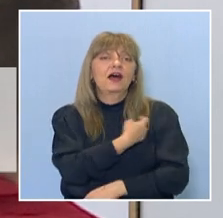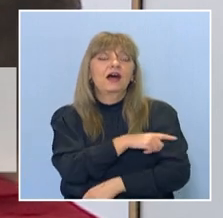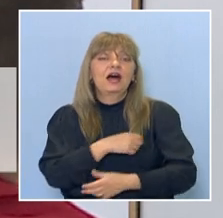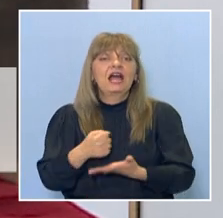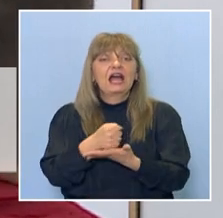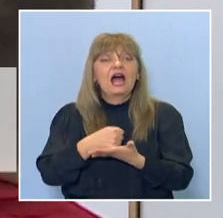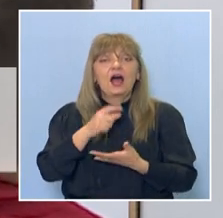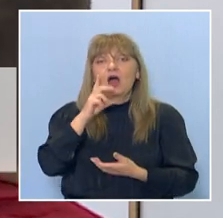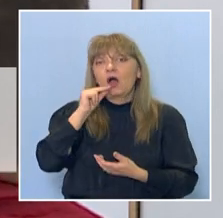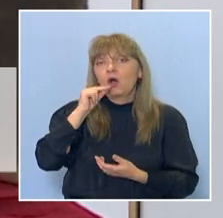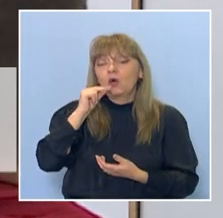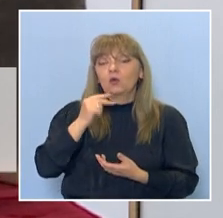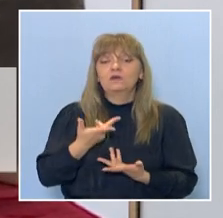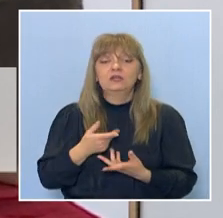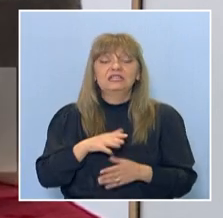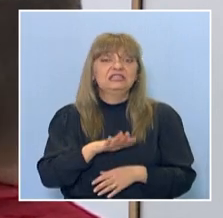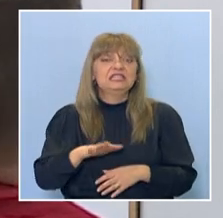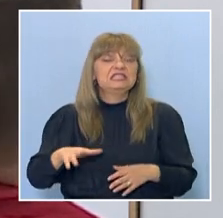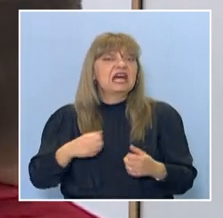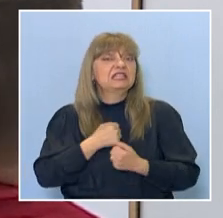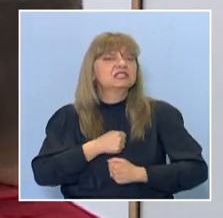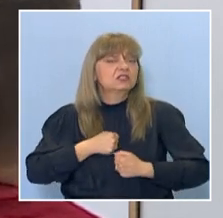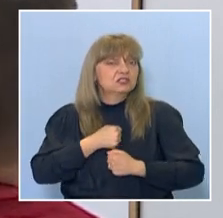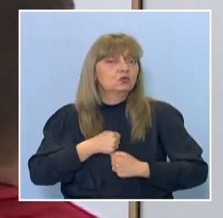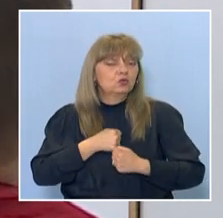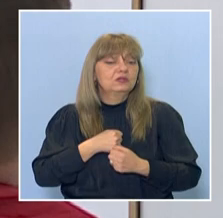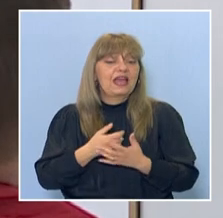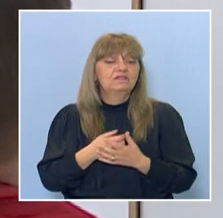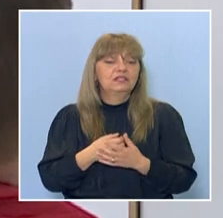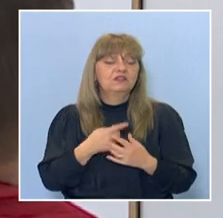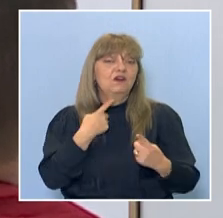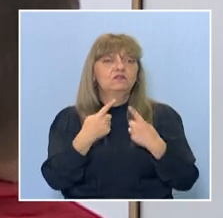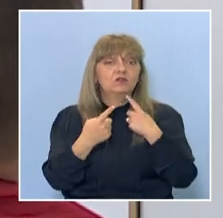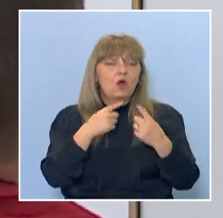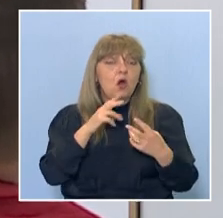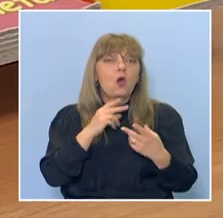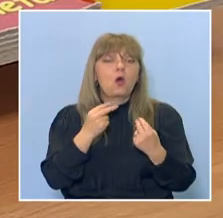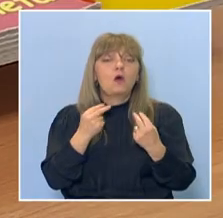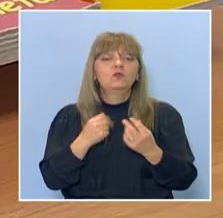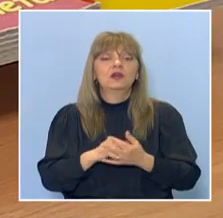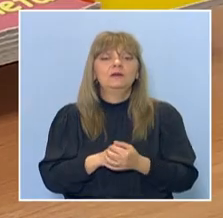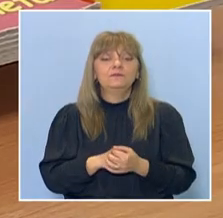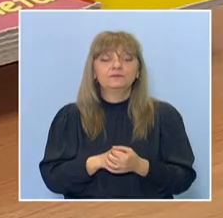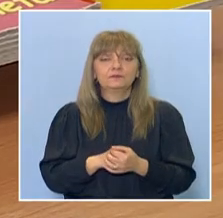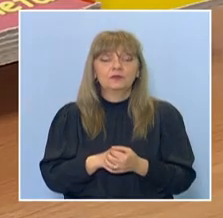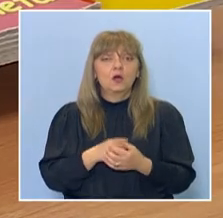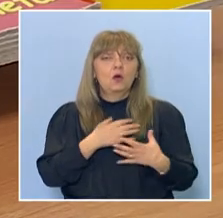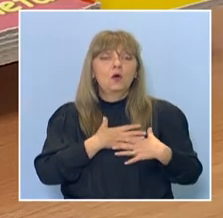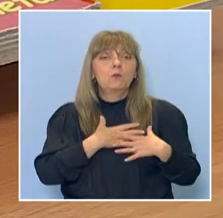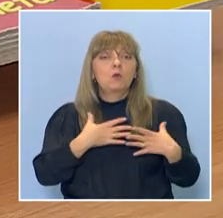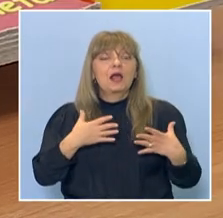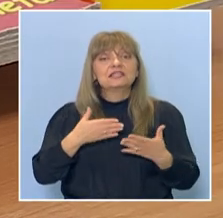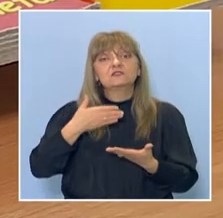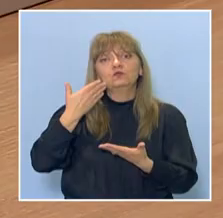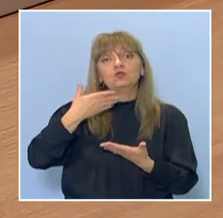Децата доста така се затрудняват в комуникацията, в богатството на